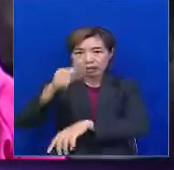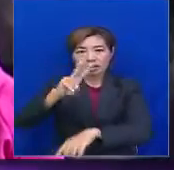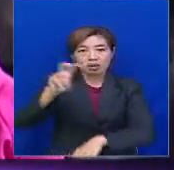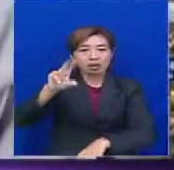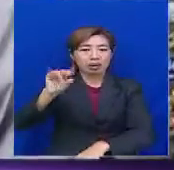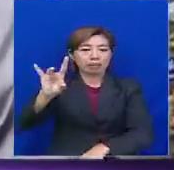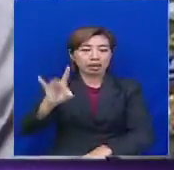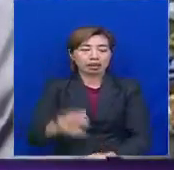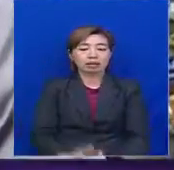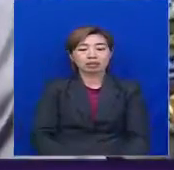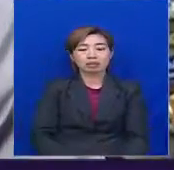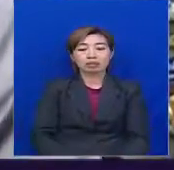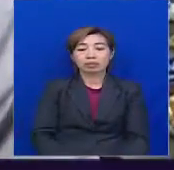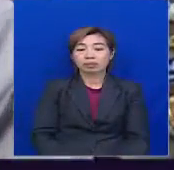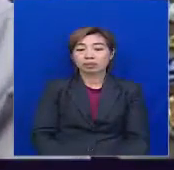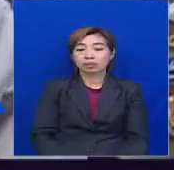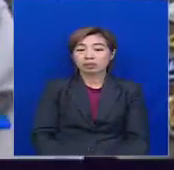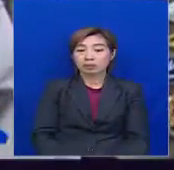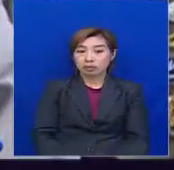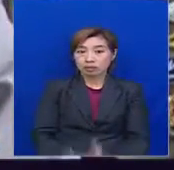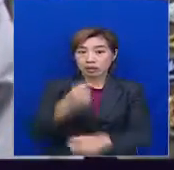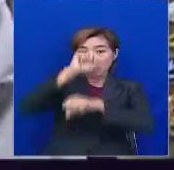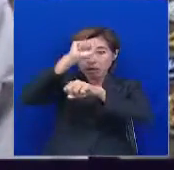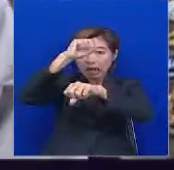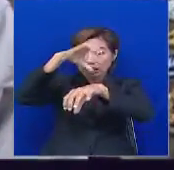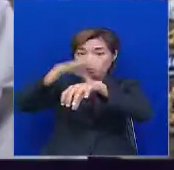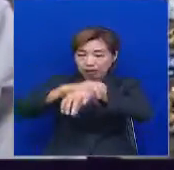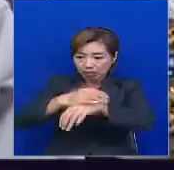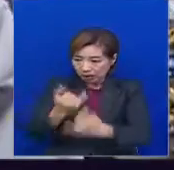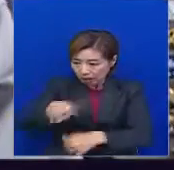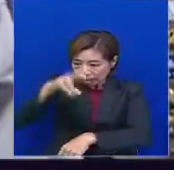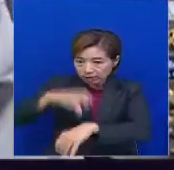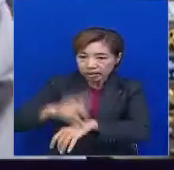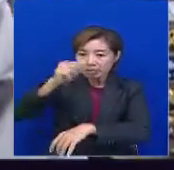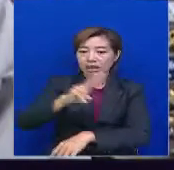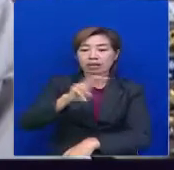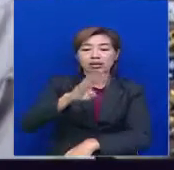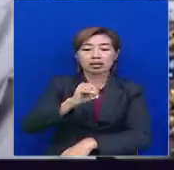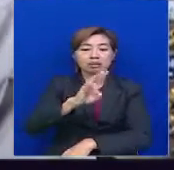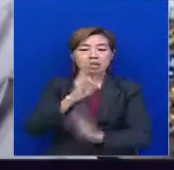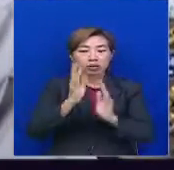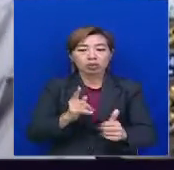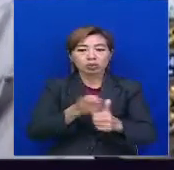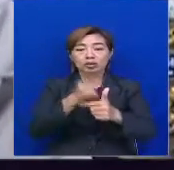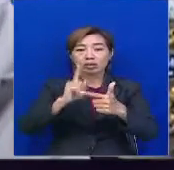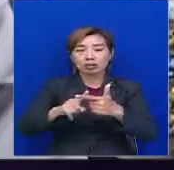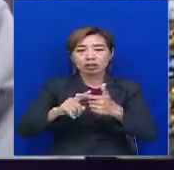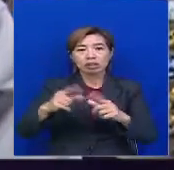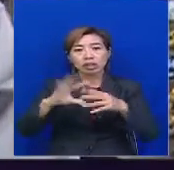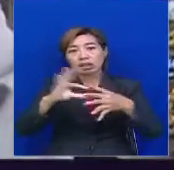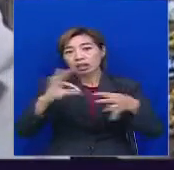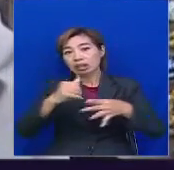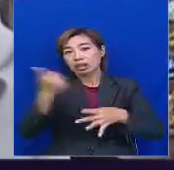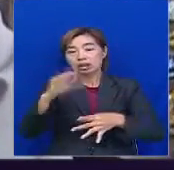คนจับกุมคดีหมายจับค้างเก่านะครับ 247รายจับกุมคดีอื่นๆจำนวน